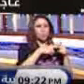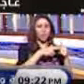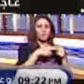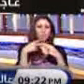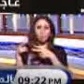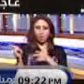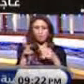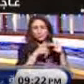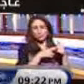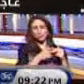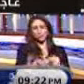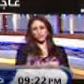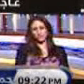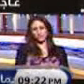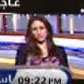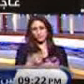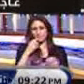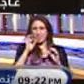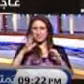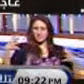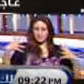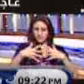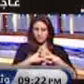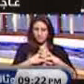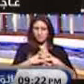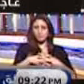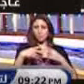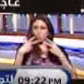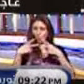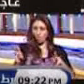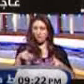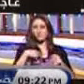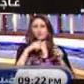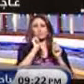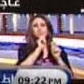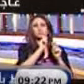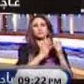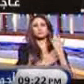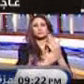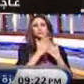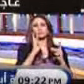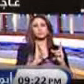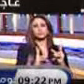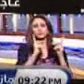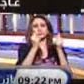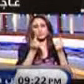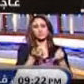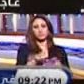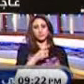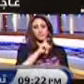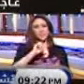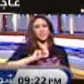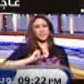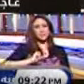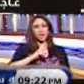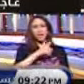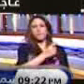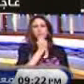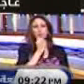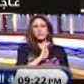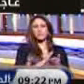موافق. يا ريت لو هم كلهم يتحدوا على راي واحد. طيب اذا اصحاب المدرسه ما وافقوش الطلبه دول مصيرهم ايه؟ احنا